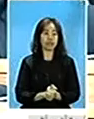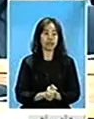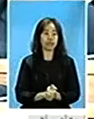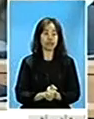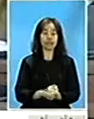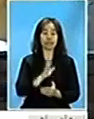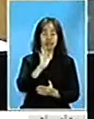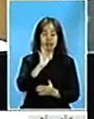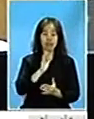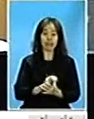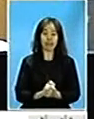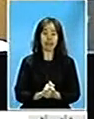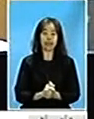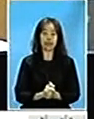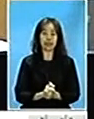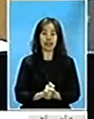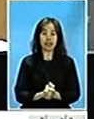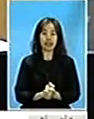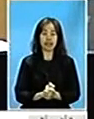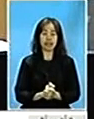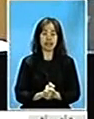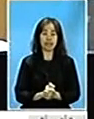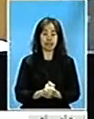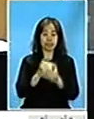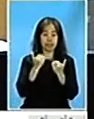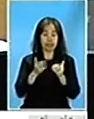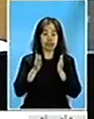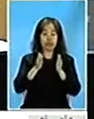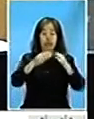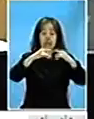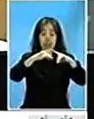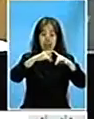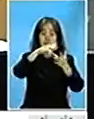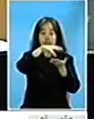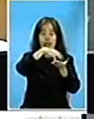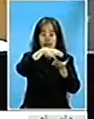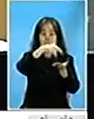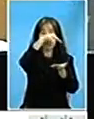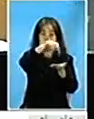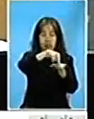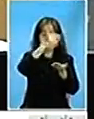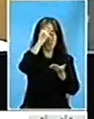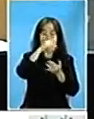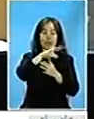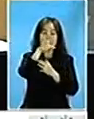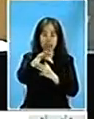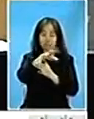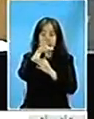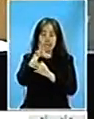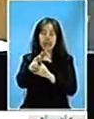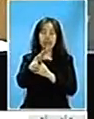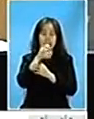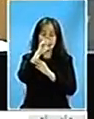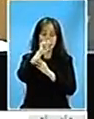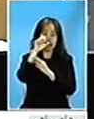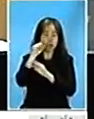วรชัยฮะคือที่ฝ่ายค้านท่านพูดเนี่ย ท่านพยายามโน้มน้าวที่ประชุมแห่งนี้ว่าท่าน